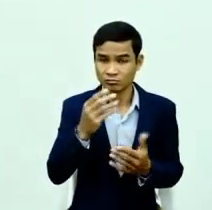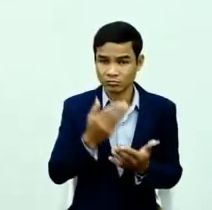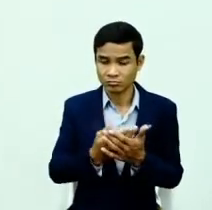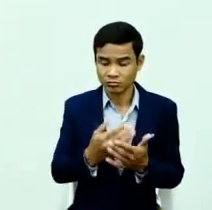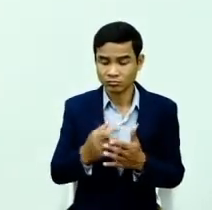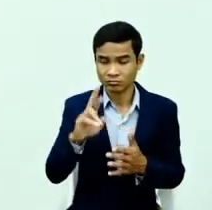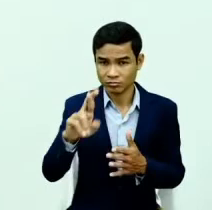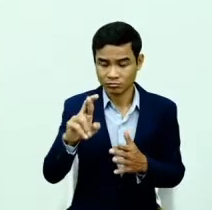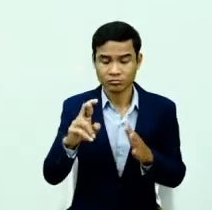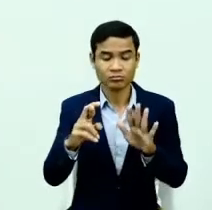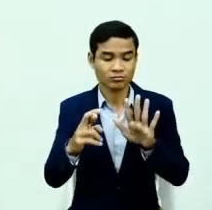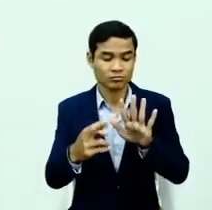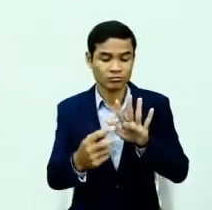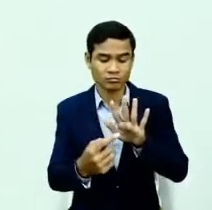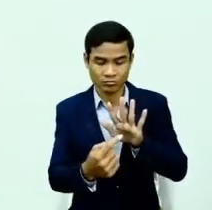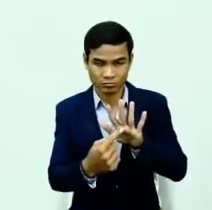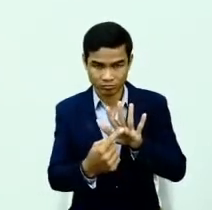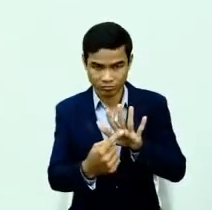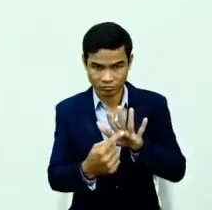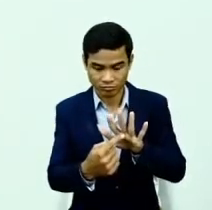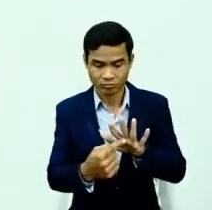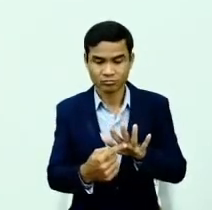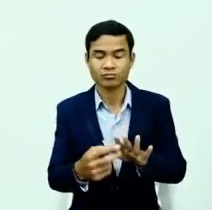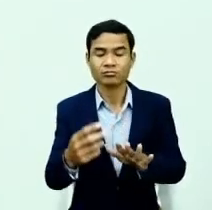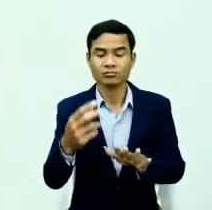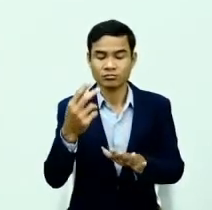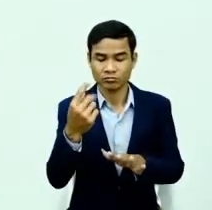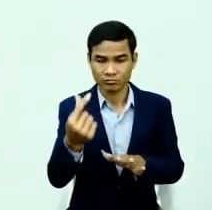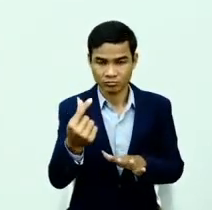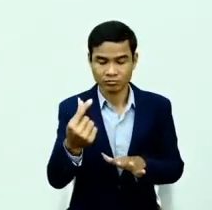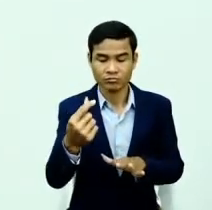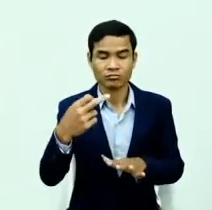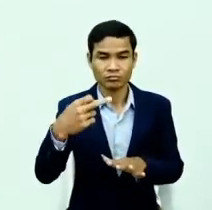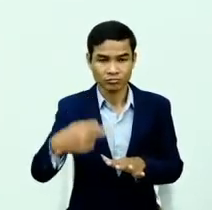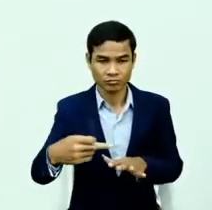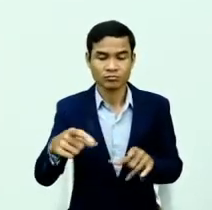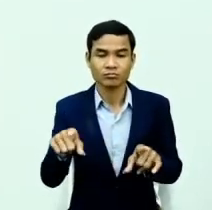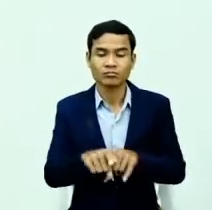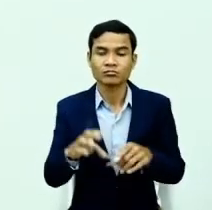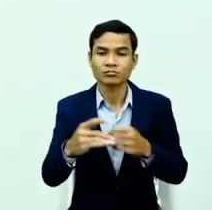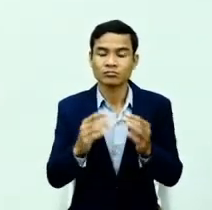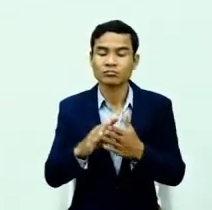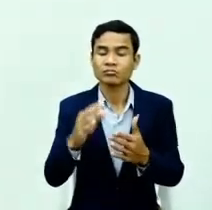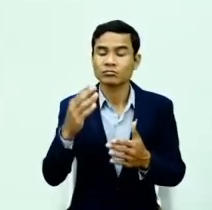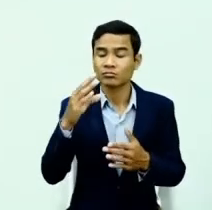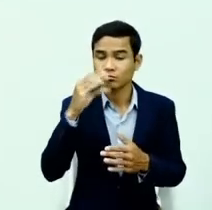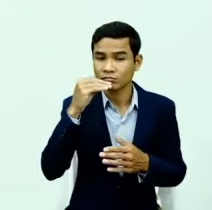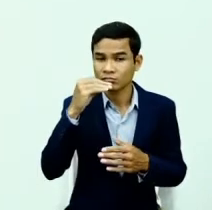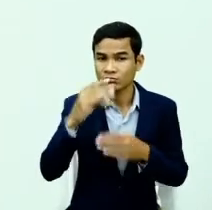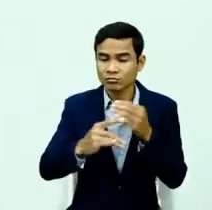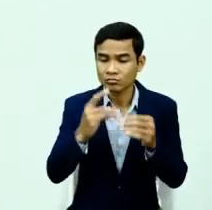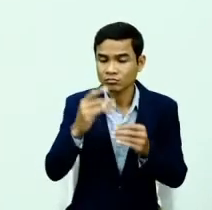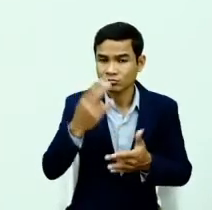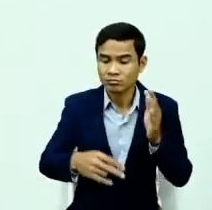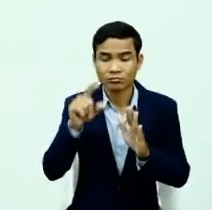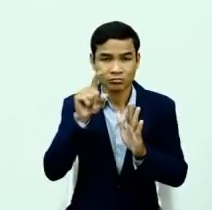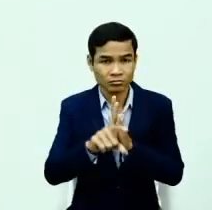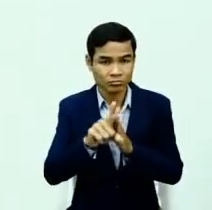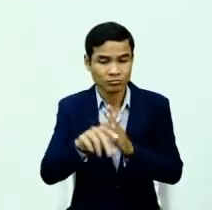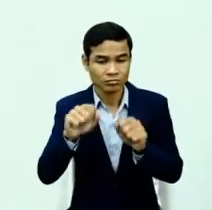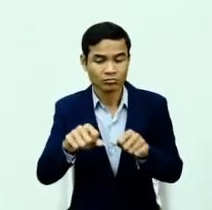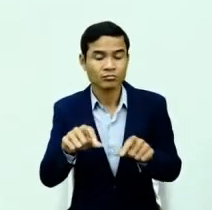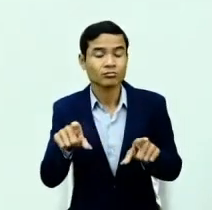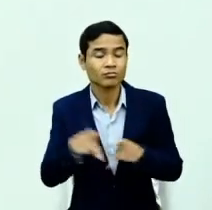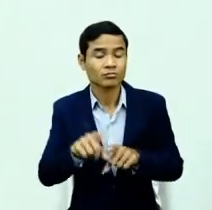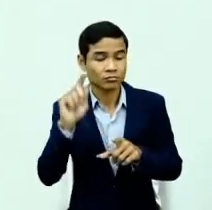khánh nhất tú tê chà ta nơi non à tận này à tập bảo bảo dưỡng này chị âm pì vậy ta mà chị chấm nón chương hơi nâng